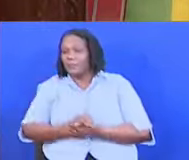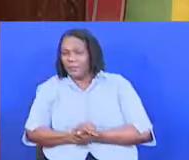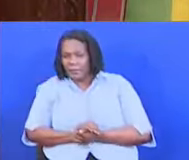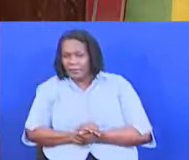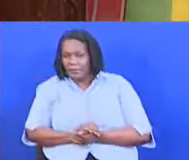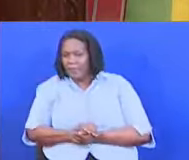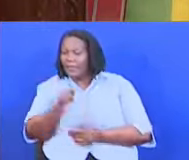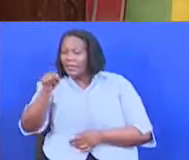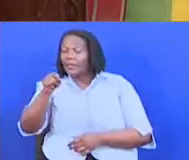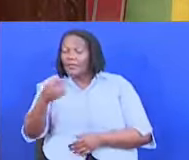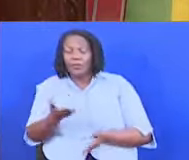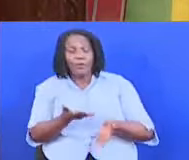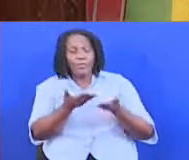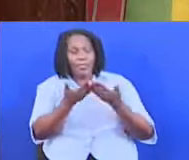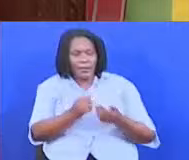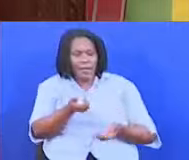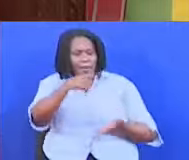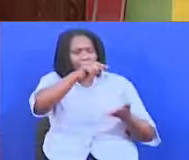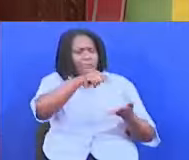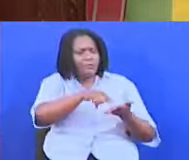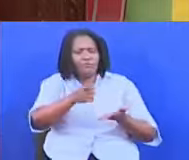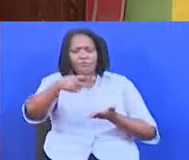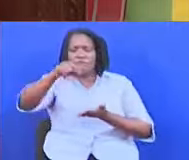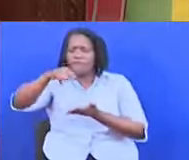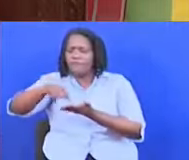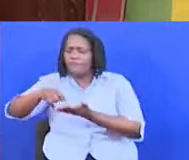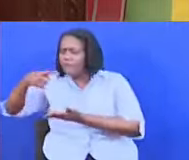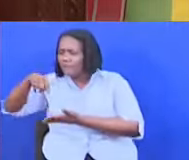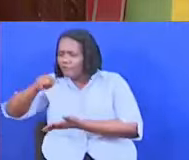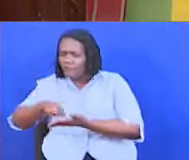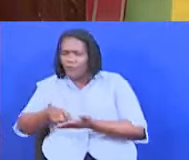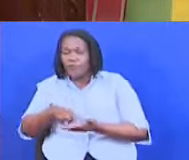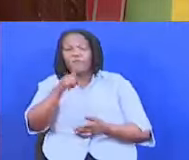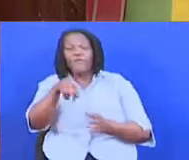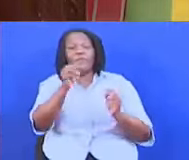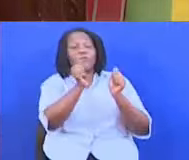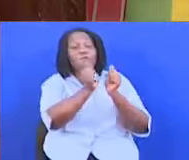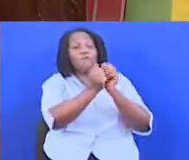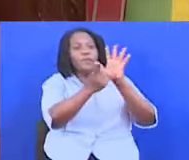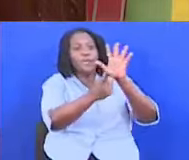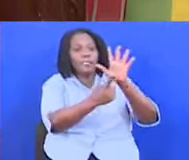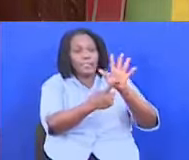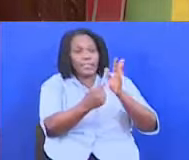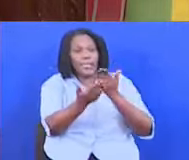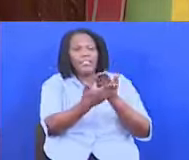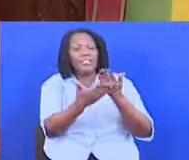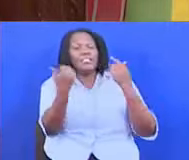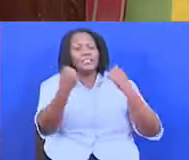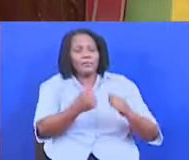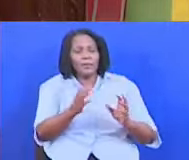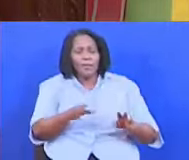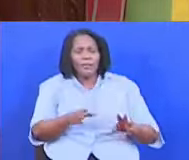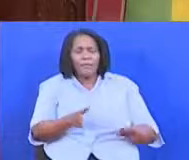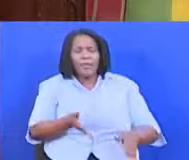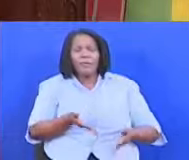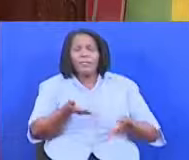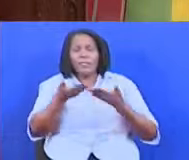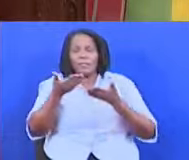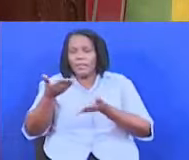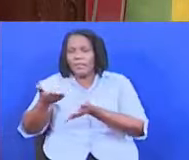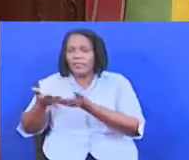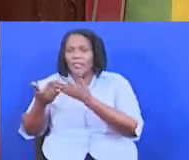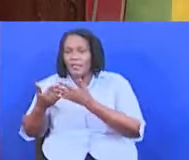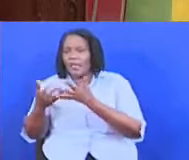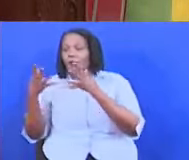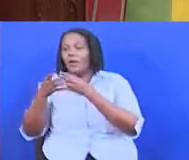kadhaa. Lakini vituo vilivyopo mpaka sasa hivi kuna vituo 16 ambavyo vinahudumia, vinatoa huduma, vinawapa madawa